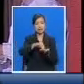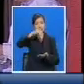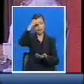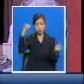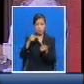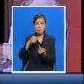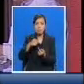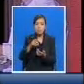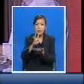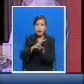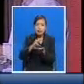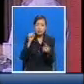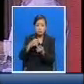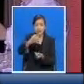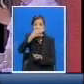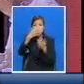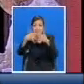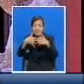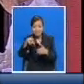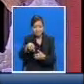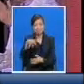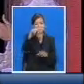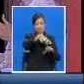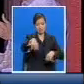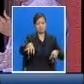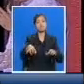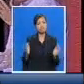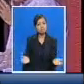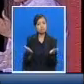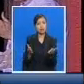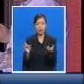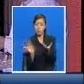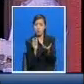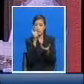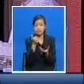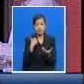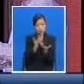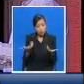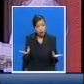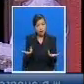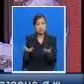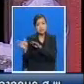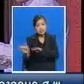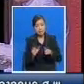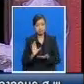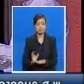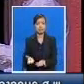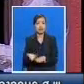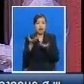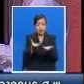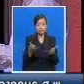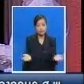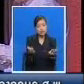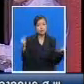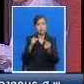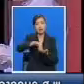าสู่ความทันสมัยจะมีการจัดเตรียมครุภัณฑ์อุปกรณ์เพื่อเดินหน้าสู่คุณภาพการเรียนการส